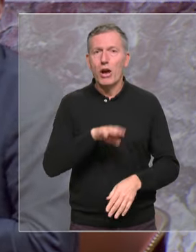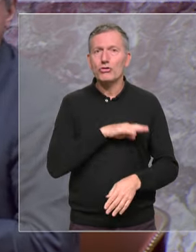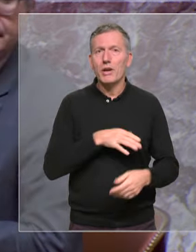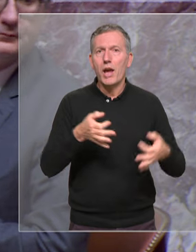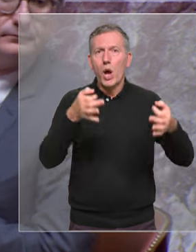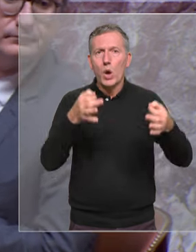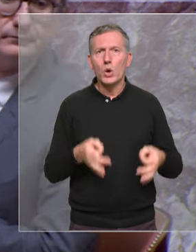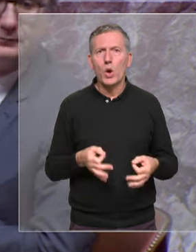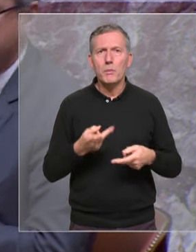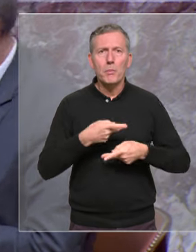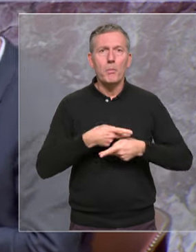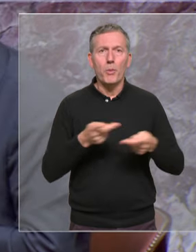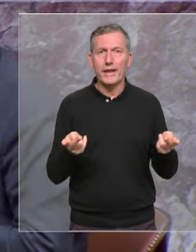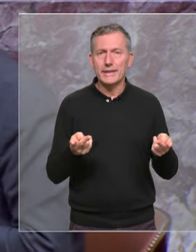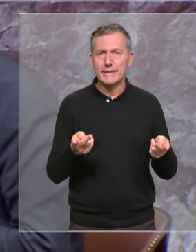publics.